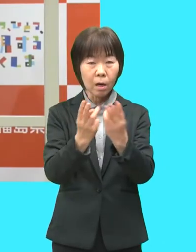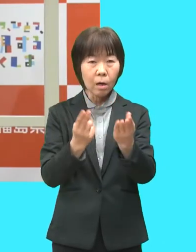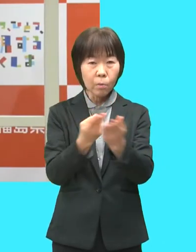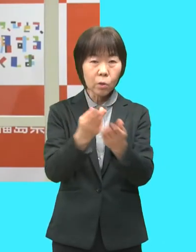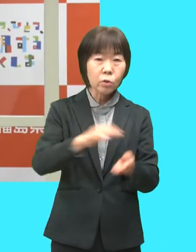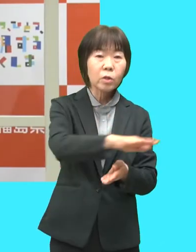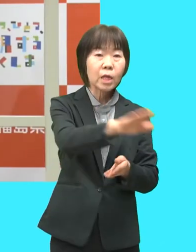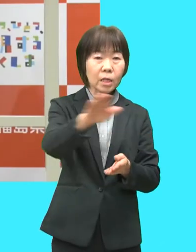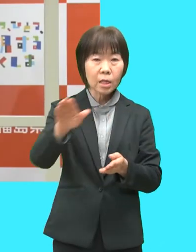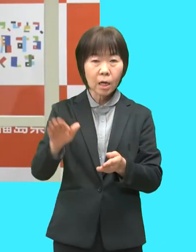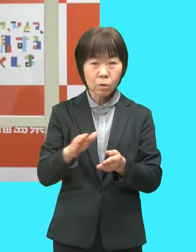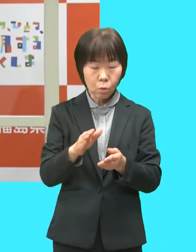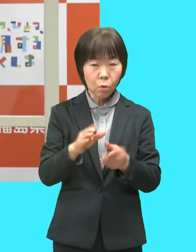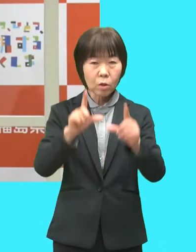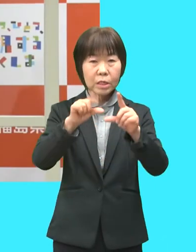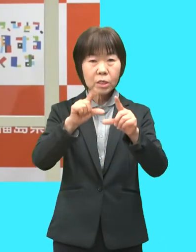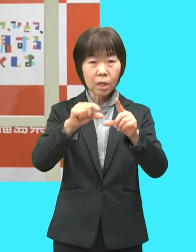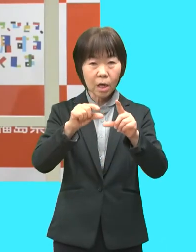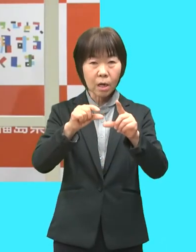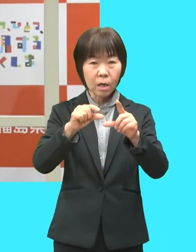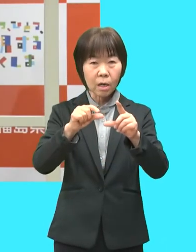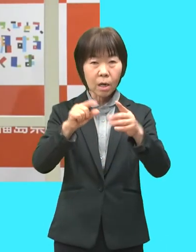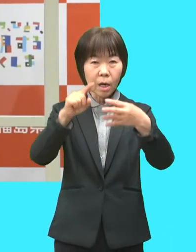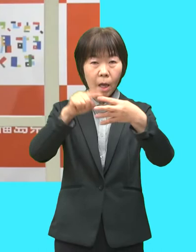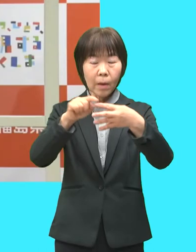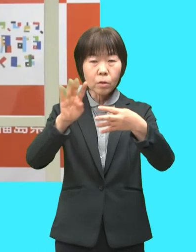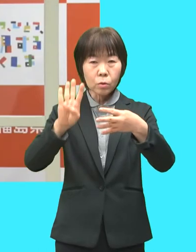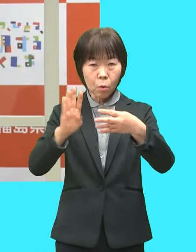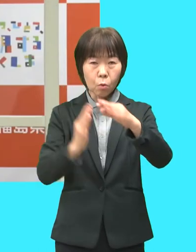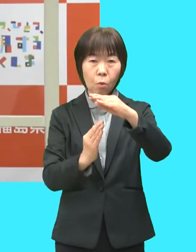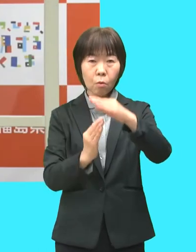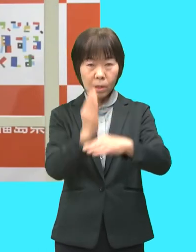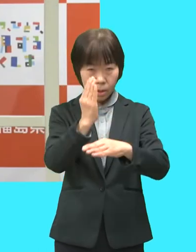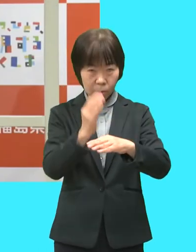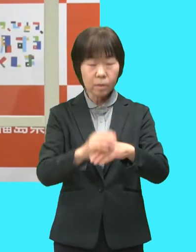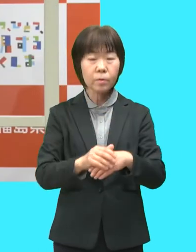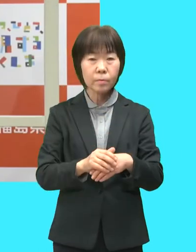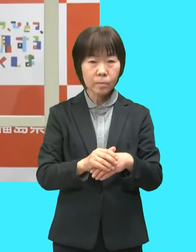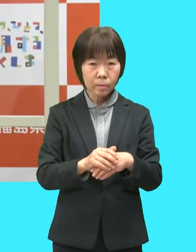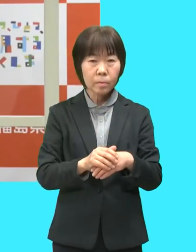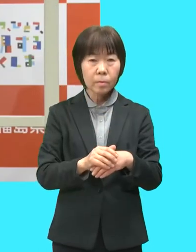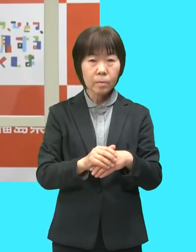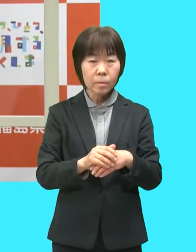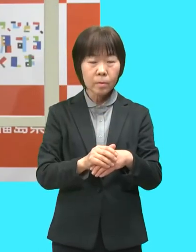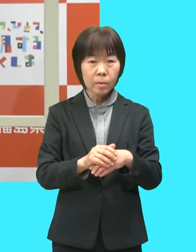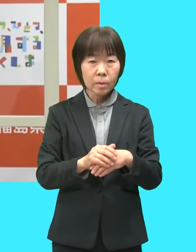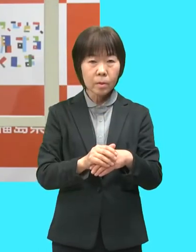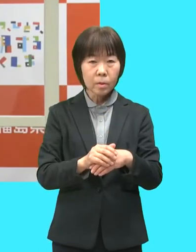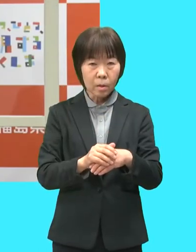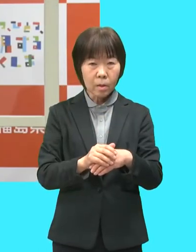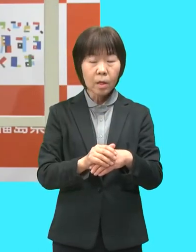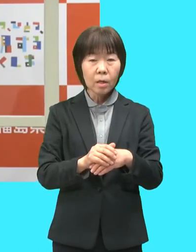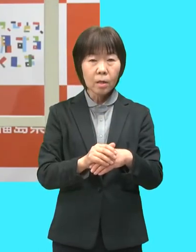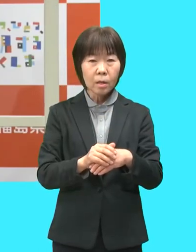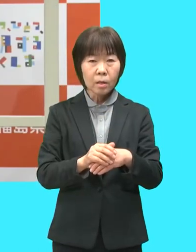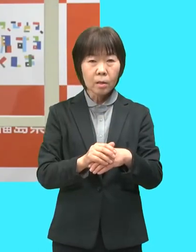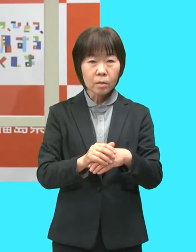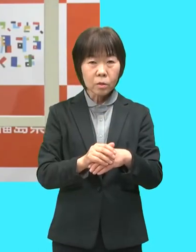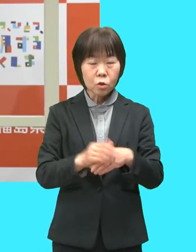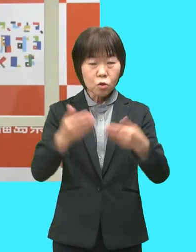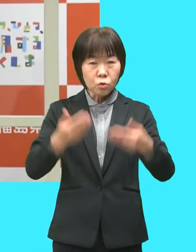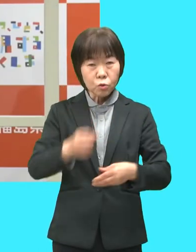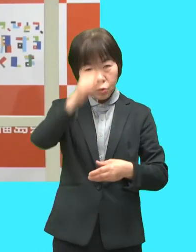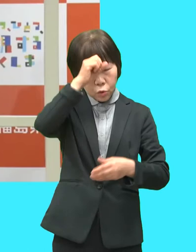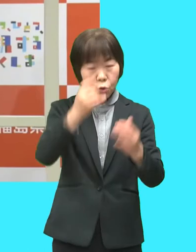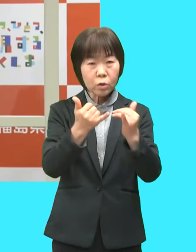全体の占有率がステージ4の目安を超えております。 また病床のうち重症者用